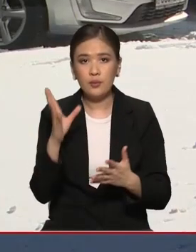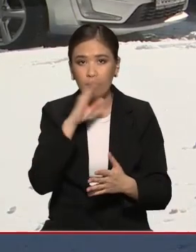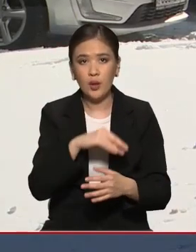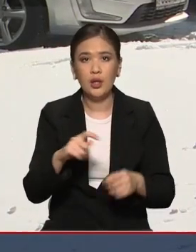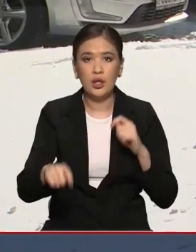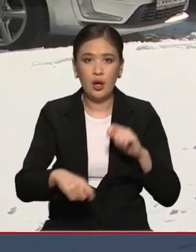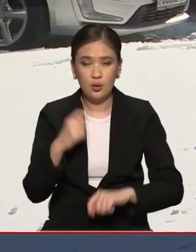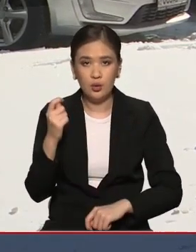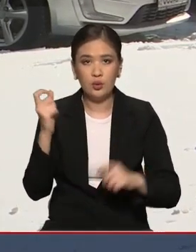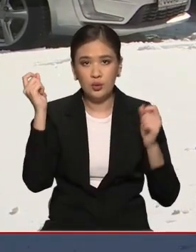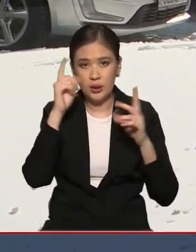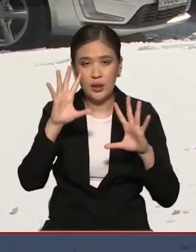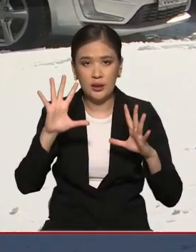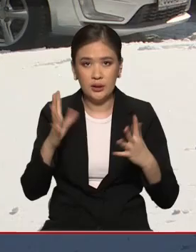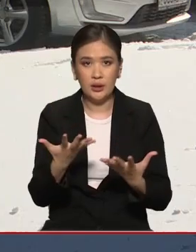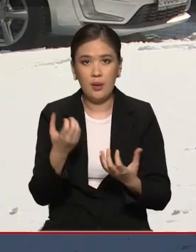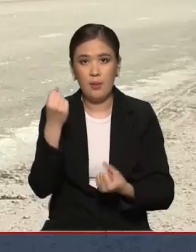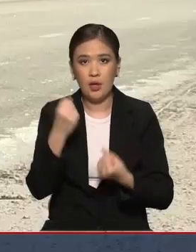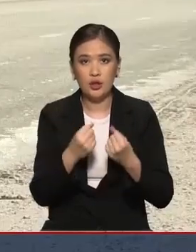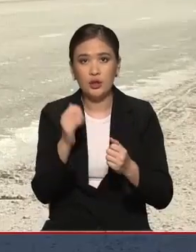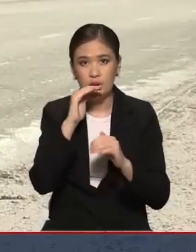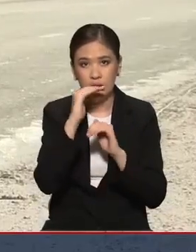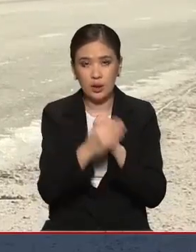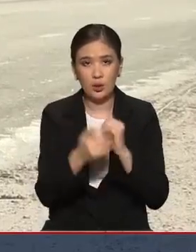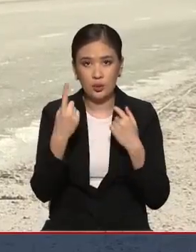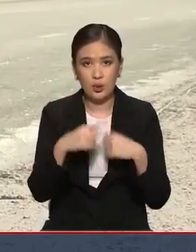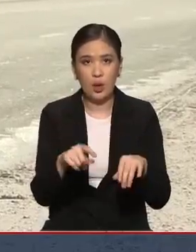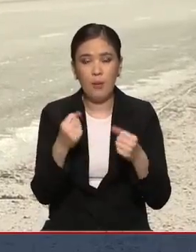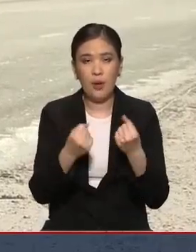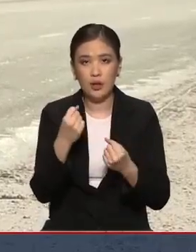регистрировать нарушения, даже если транспорт скрыт за другими